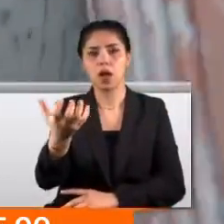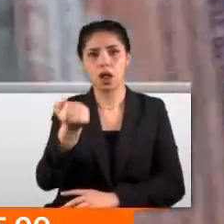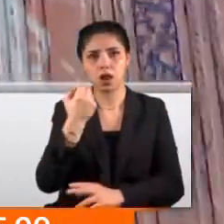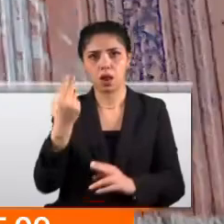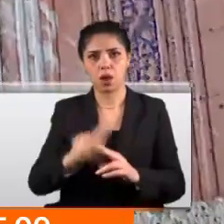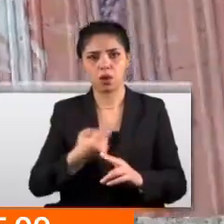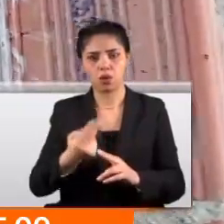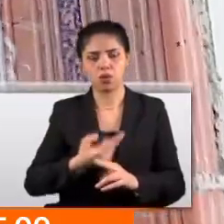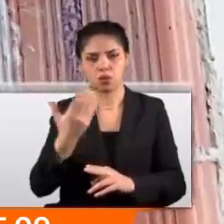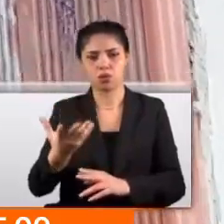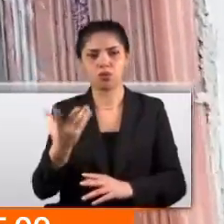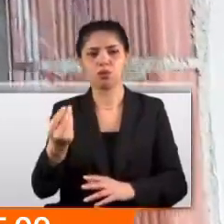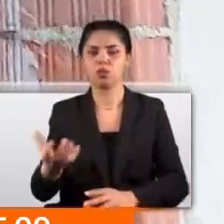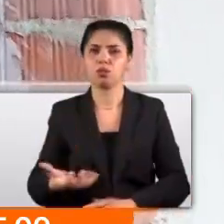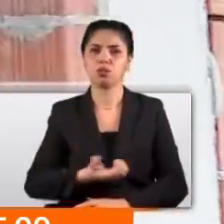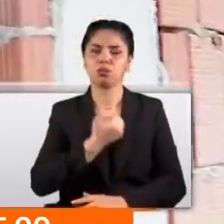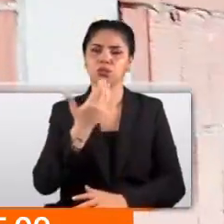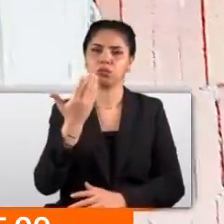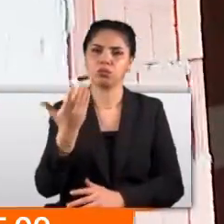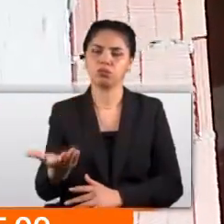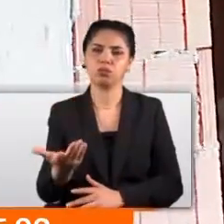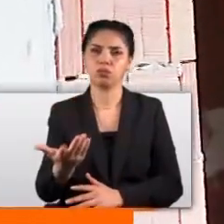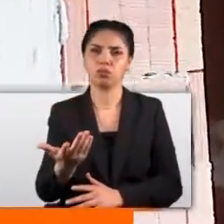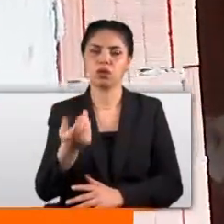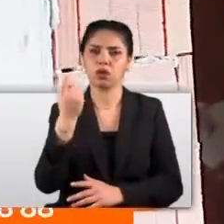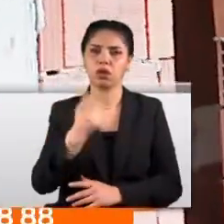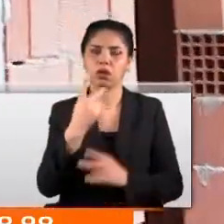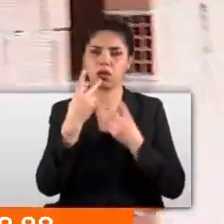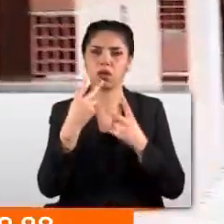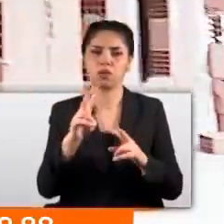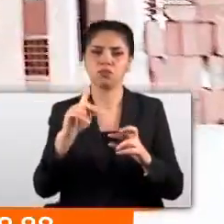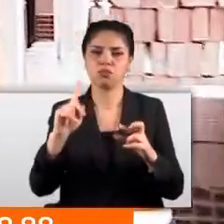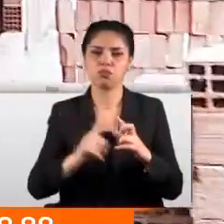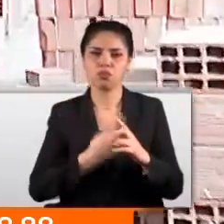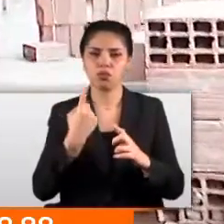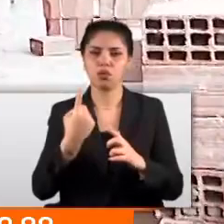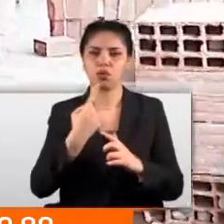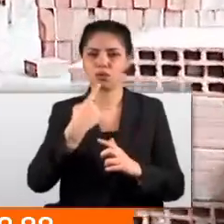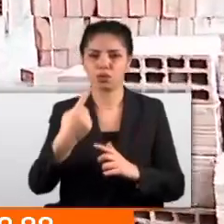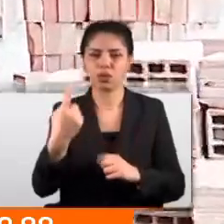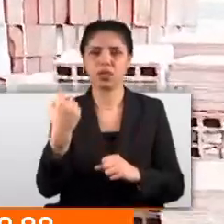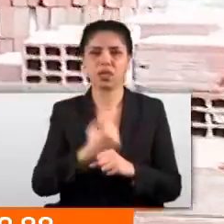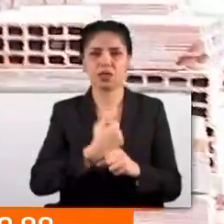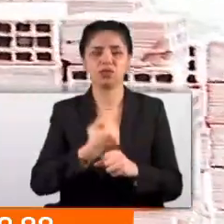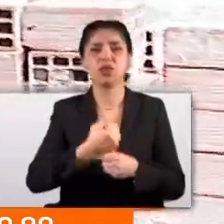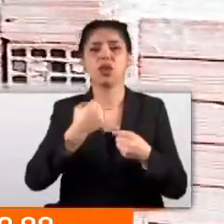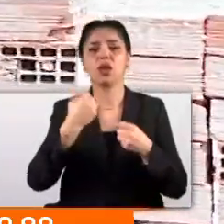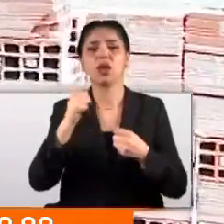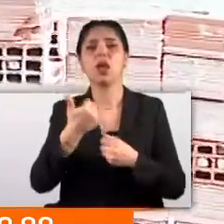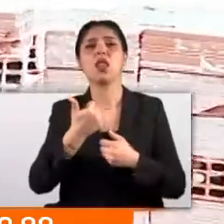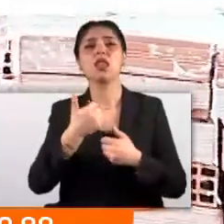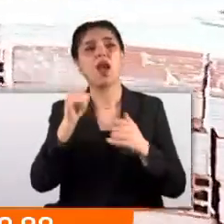numuneler aslında çok acı, vahim bir gerçeği de ortaya çıkardı. Öyle ki projede belirtilen beton kalitesinin